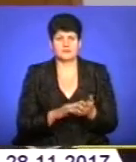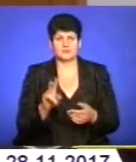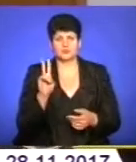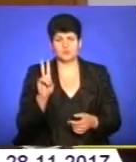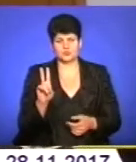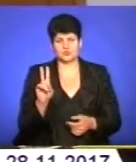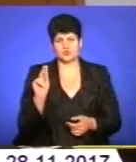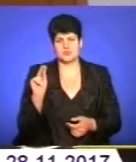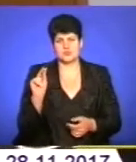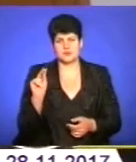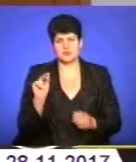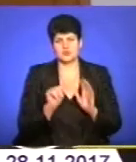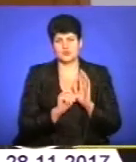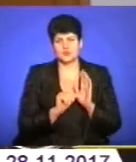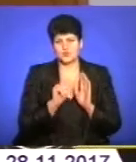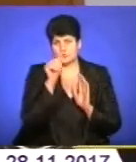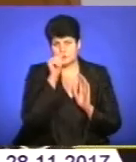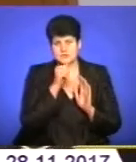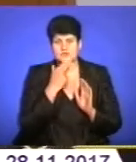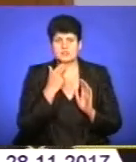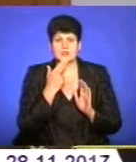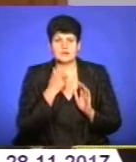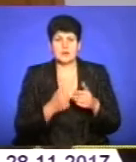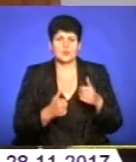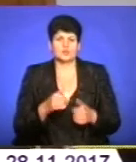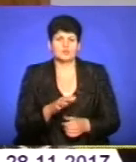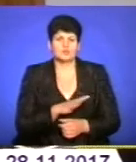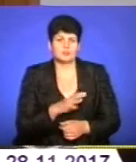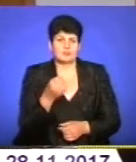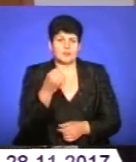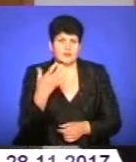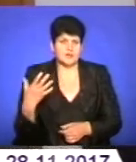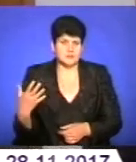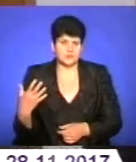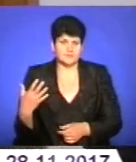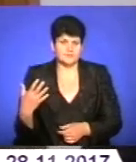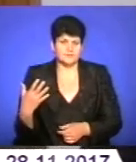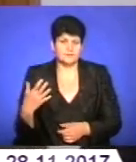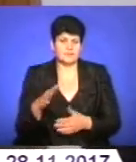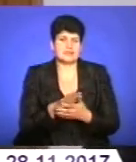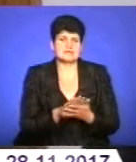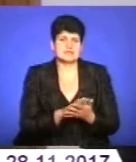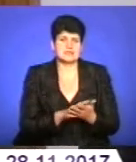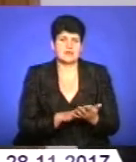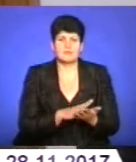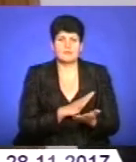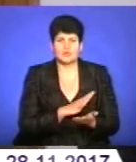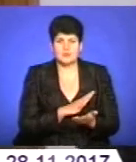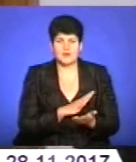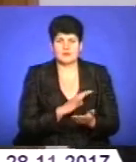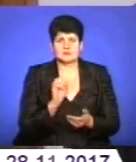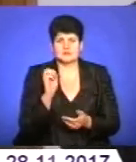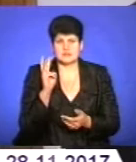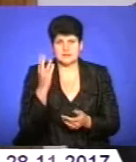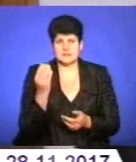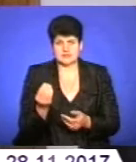числа 6 місяця, це червень, конкурс відбувся 15-го. Заява була, допустимо, 13